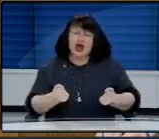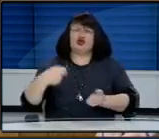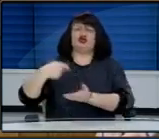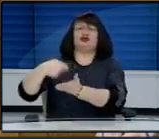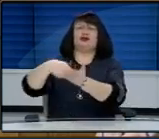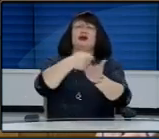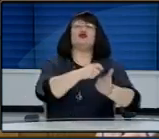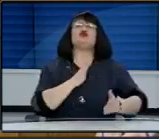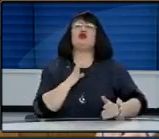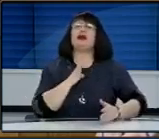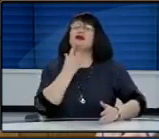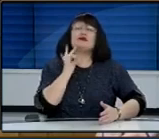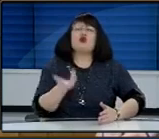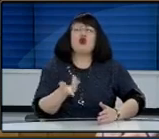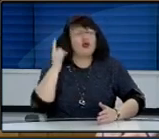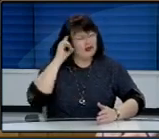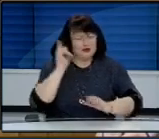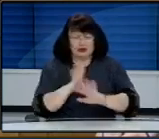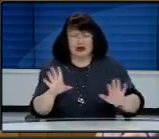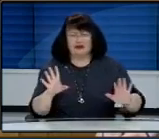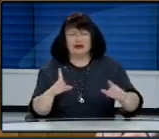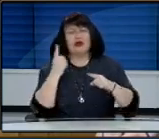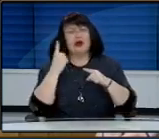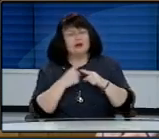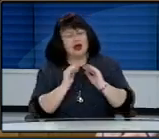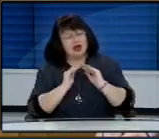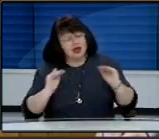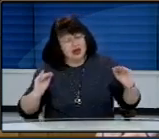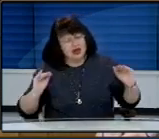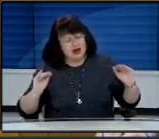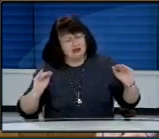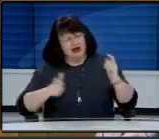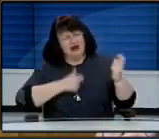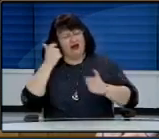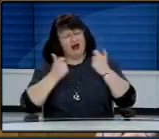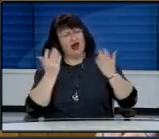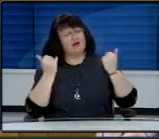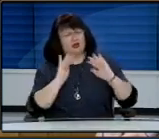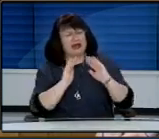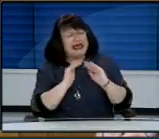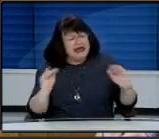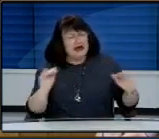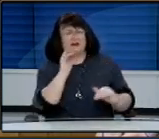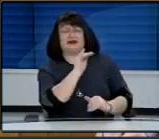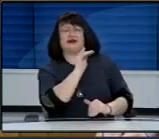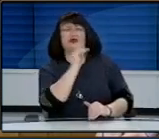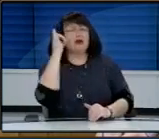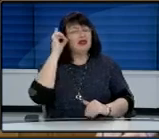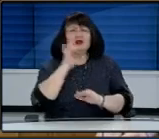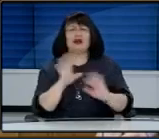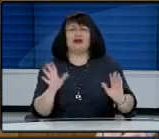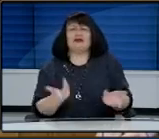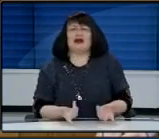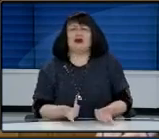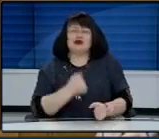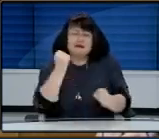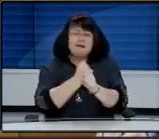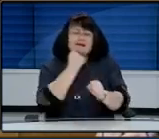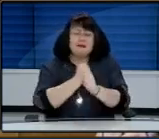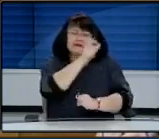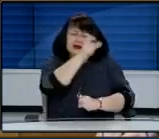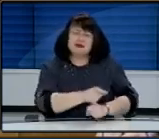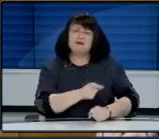για άλλη μια φορά, και το λέω ήρεμα και απλά και κατανοητά, χωρίς εντάσεις, δεν κατανοούμε αυτή την επιμονή